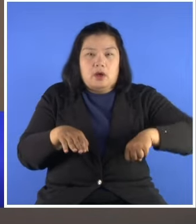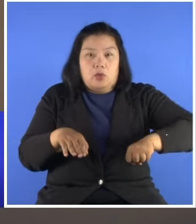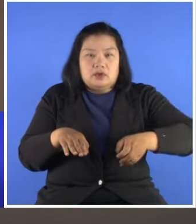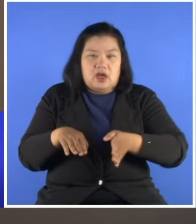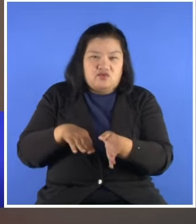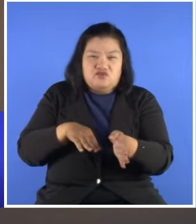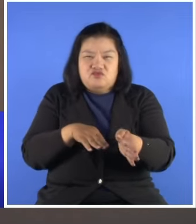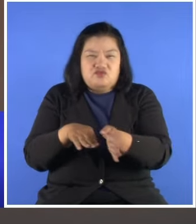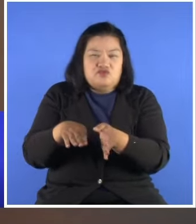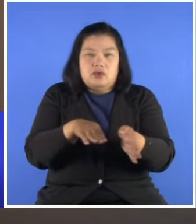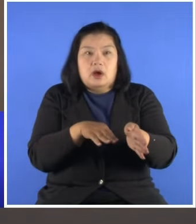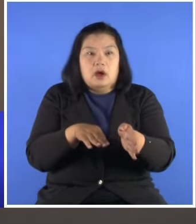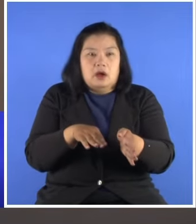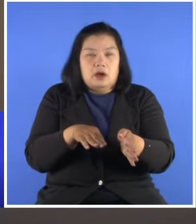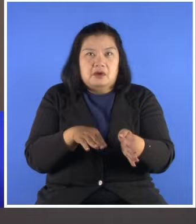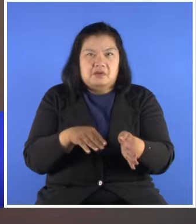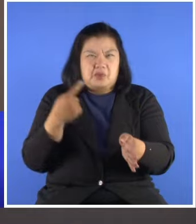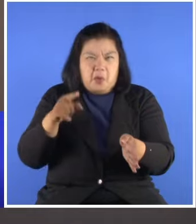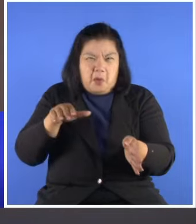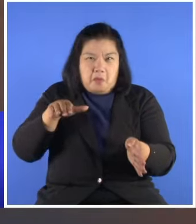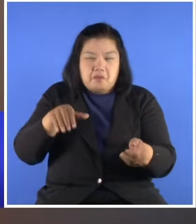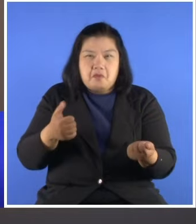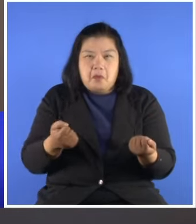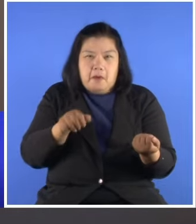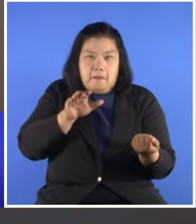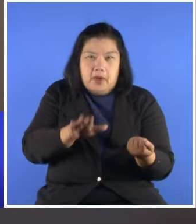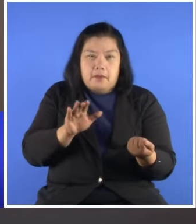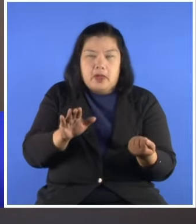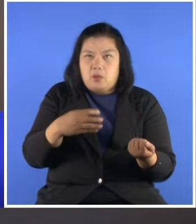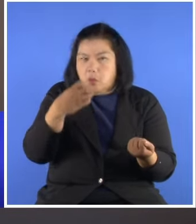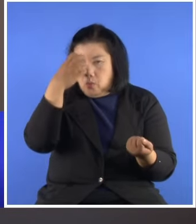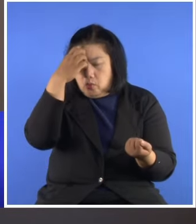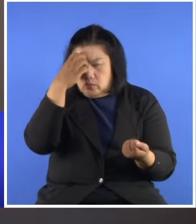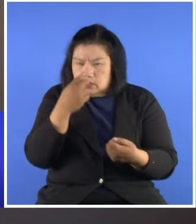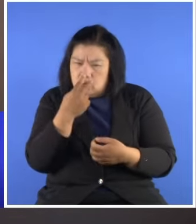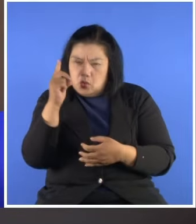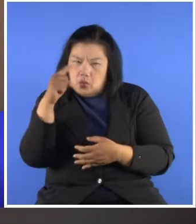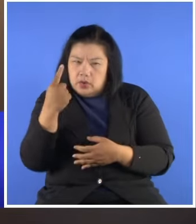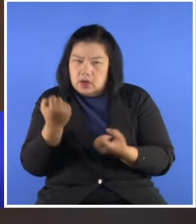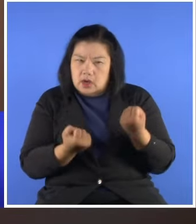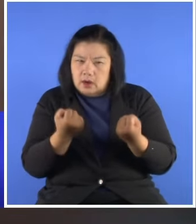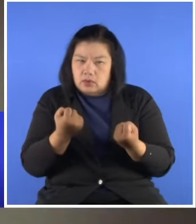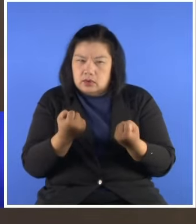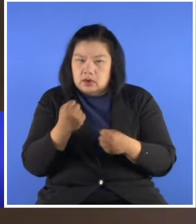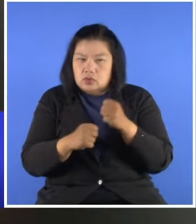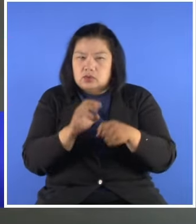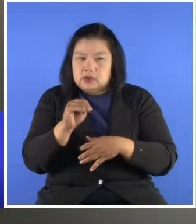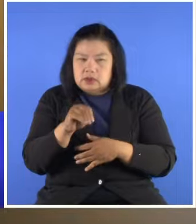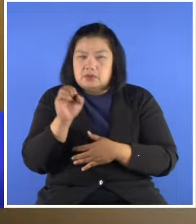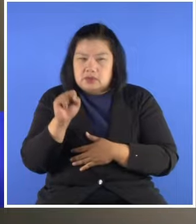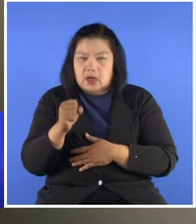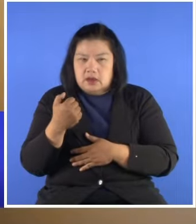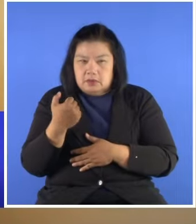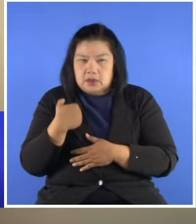เข้าใจผิดกันจนถึงขั้นทำร้ายร่างกายหญิงสาวท่านนี้น่าจะอายุประมาณสัก40ปีได้ลงมาจากรถเก๋งสีขาวเดินมาหาเรื่องแล้ว